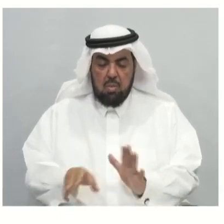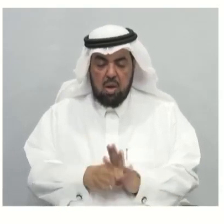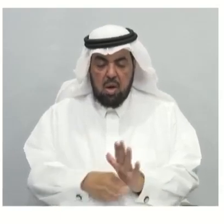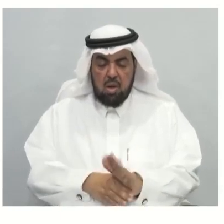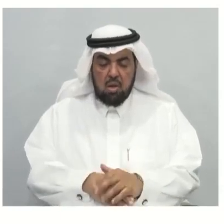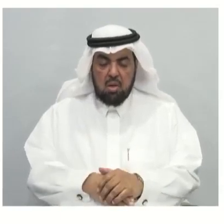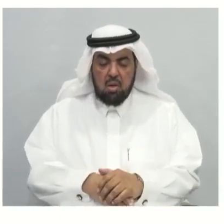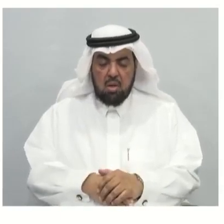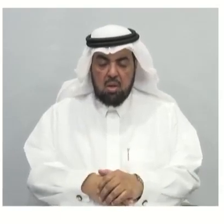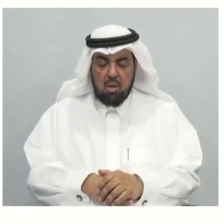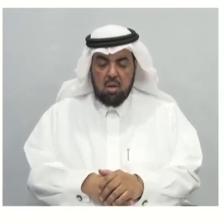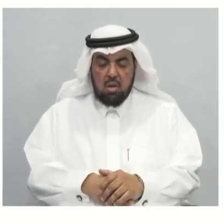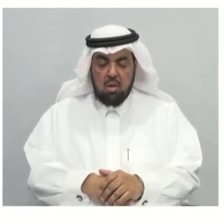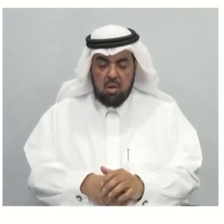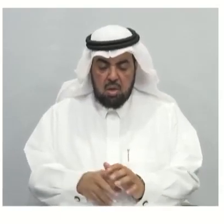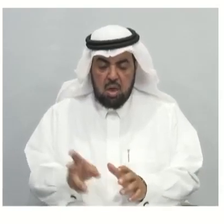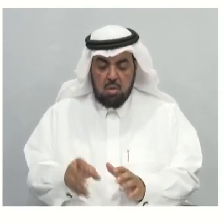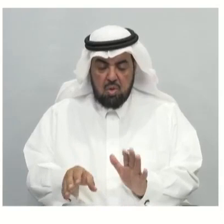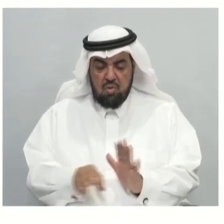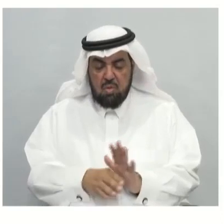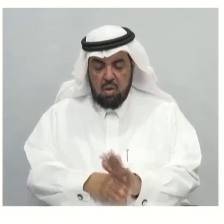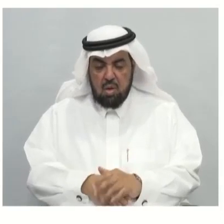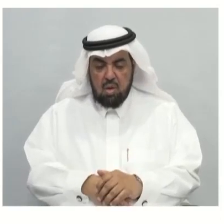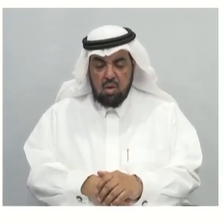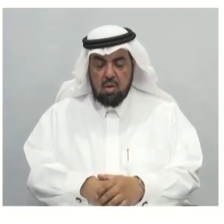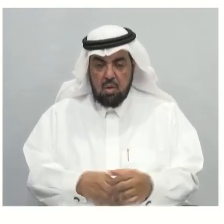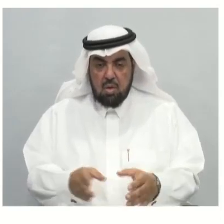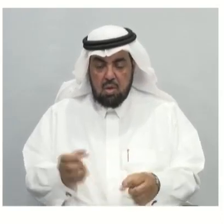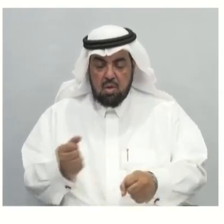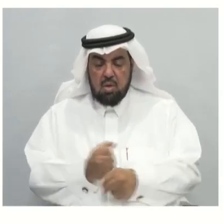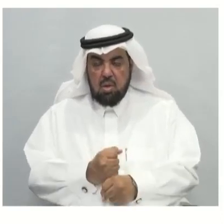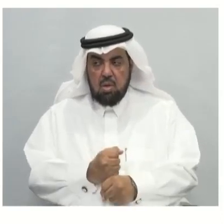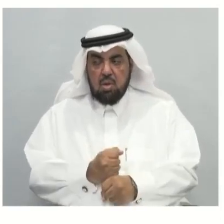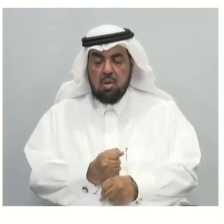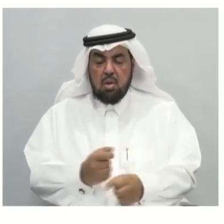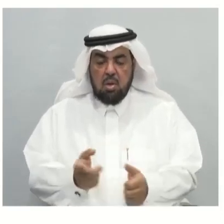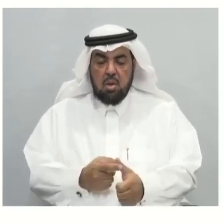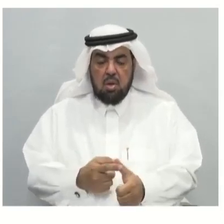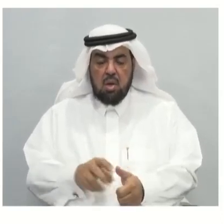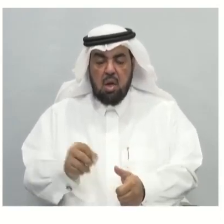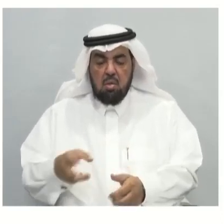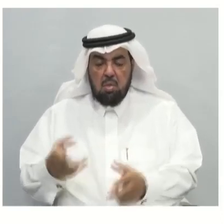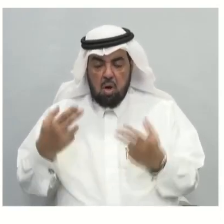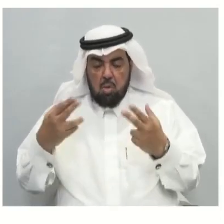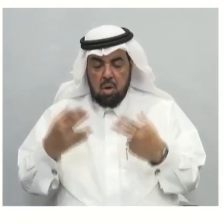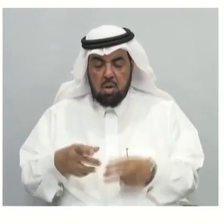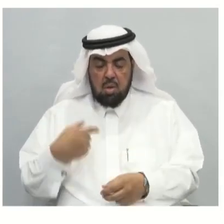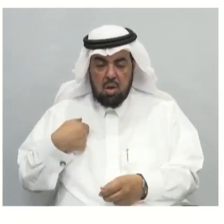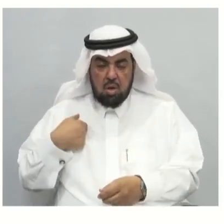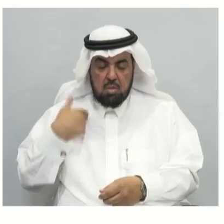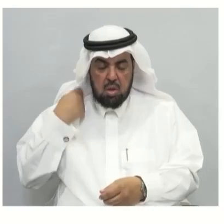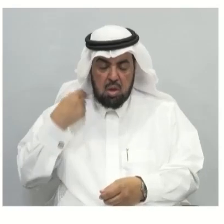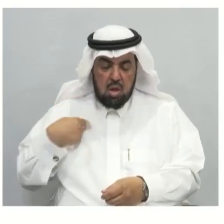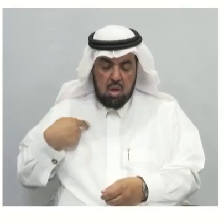في حال تحقق او ان هذا العنوان غير محجوز ويمكنك استخدامه يبدا باخذ معلوماتك مثل اسمك رقم